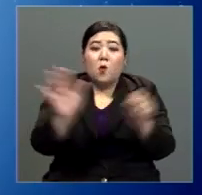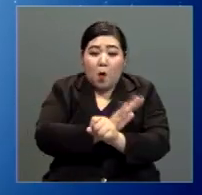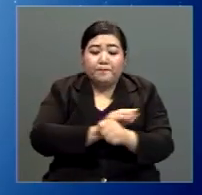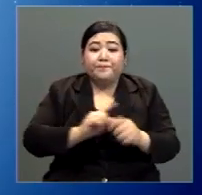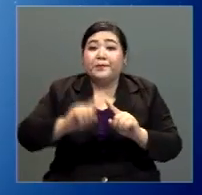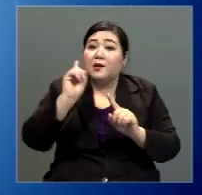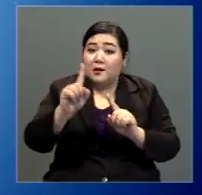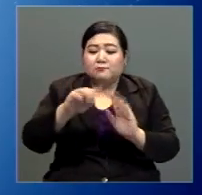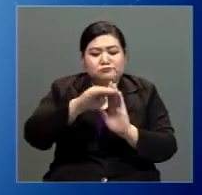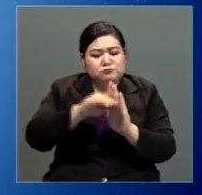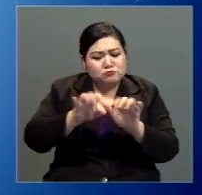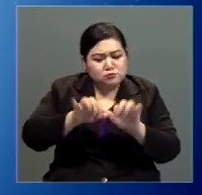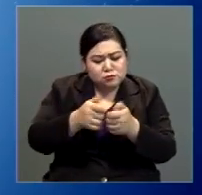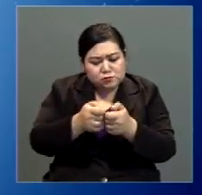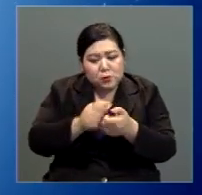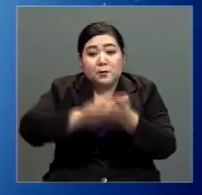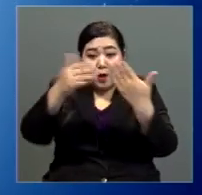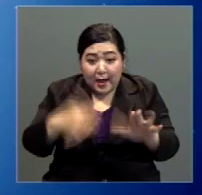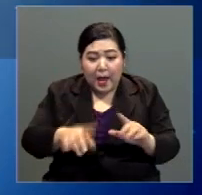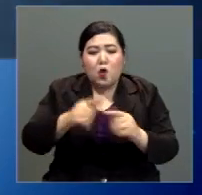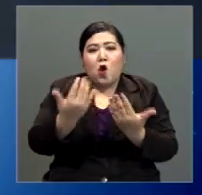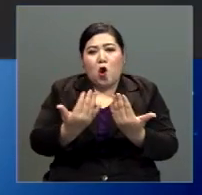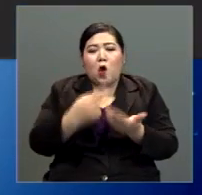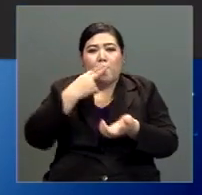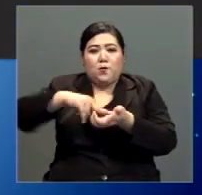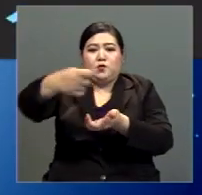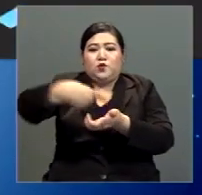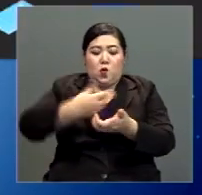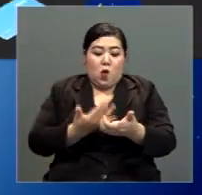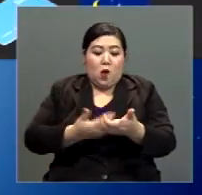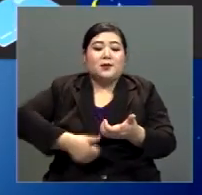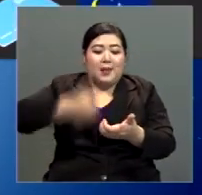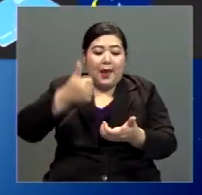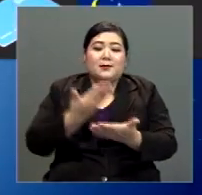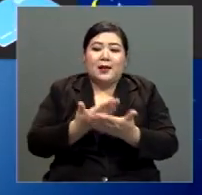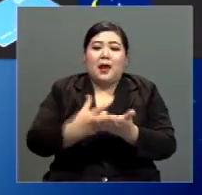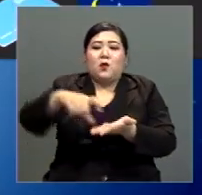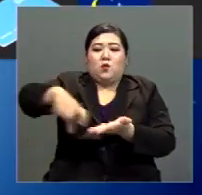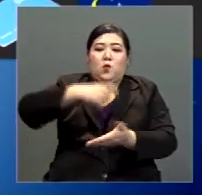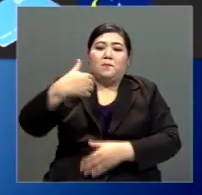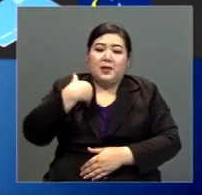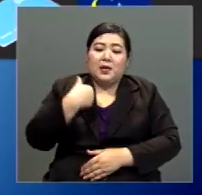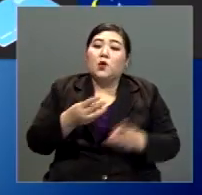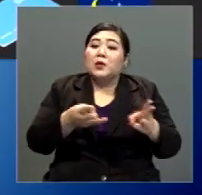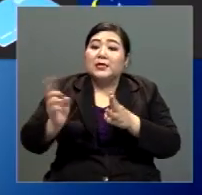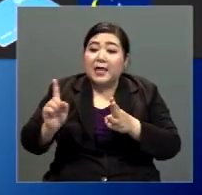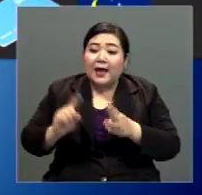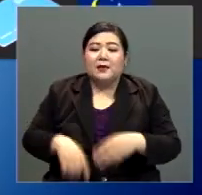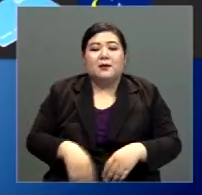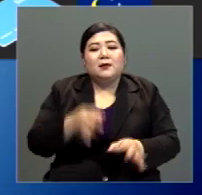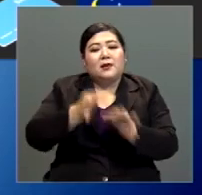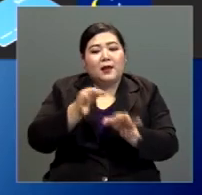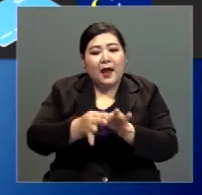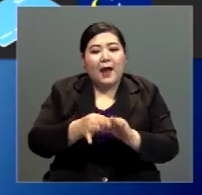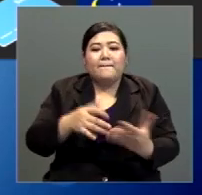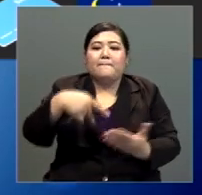นั้นรอ SMS ตอบกลับแล้วรอรับเงินตามช่องทางที่กำหนดไว้ทั้งการคืนเงินประกันผ่านบัญชีพร้อมเพ